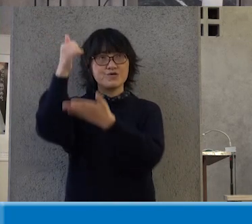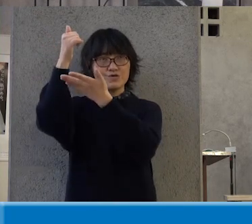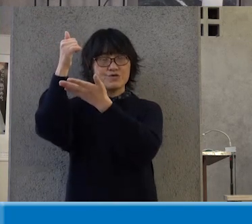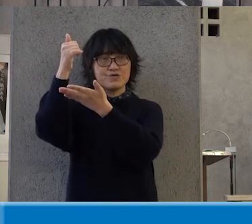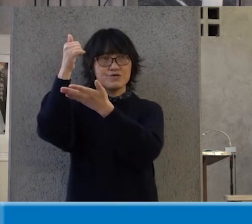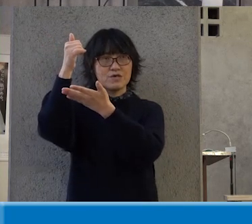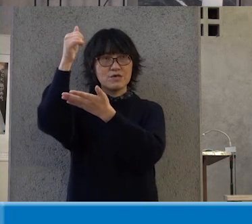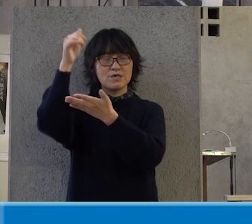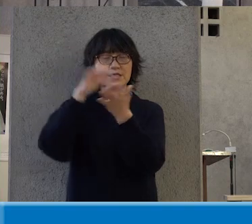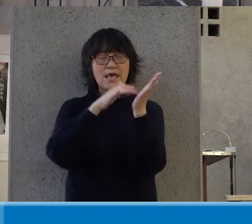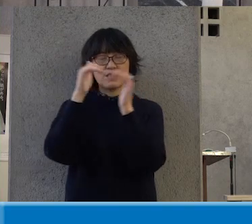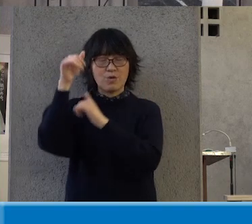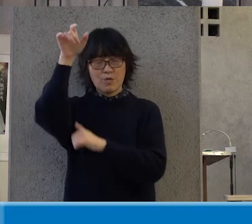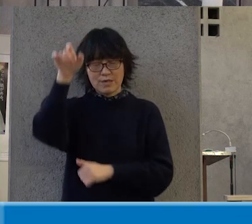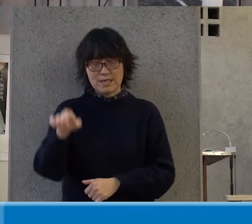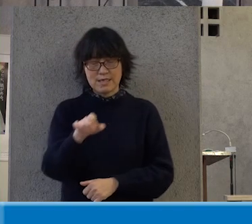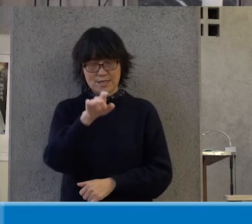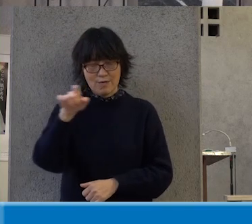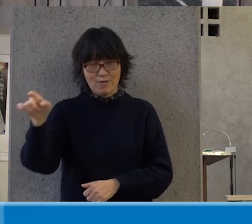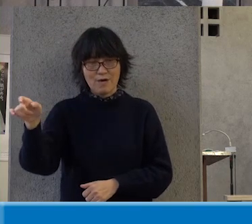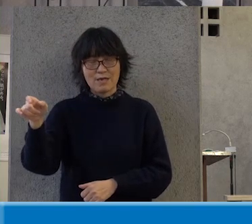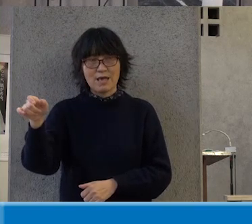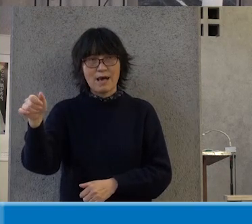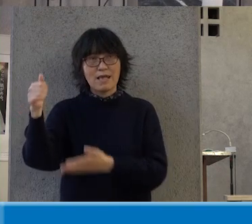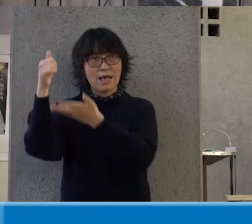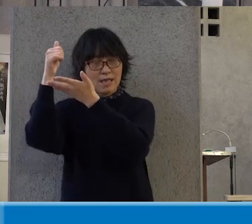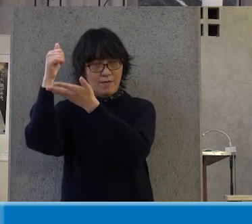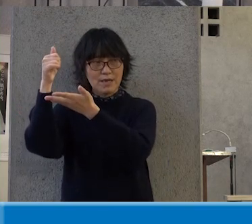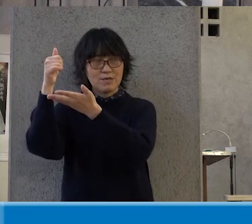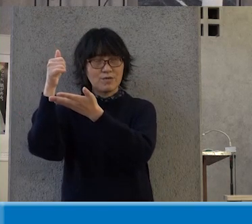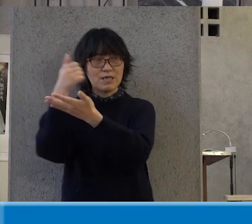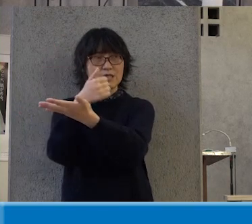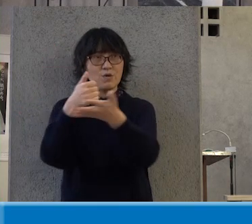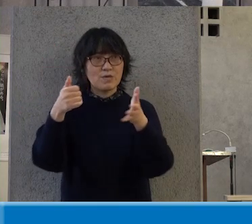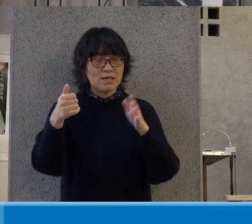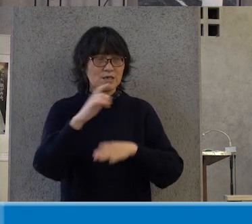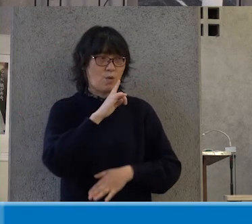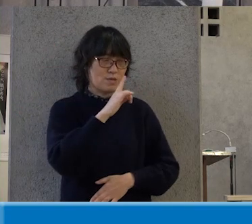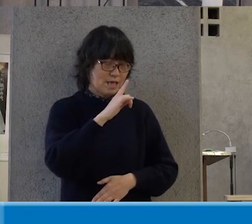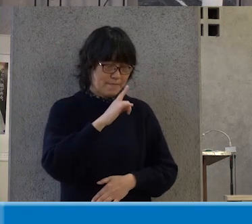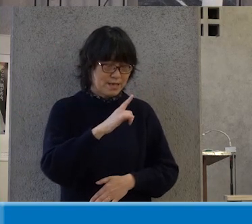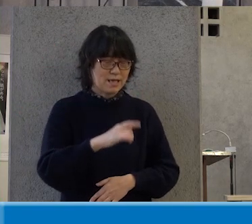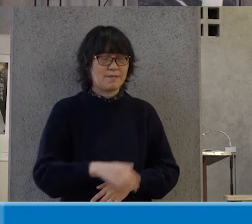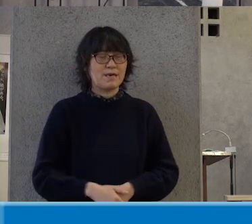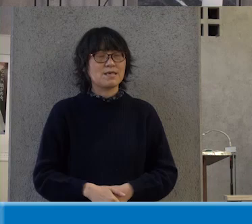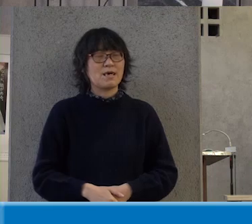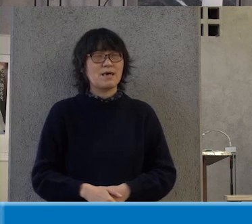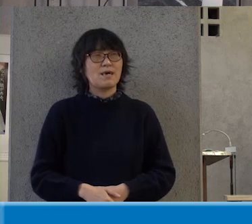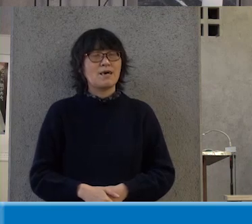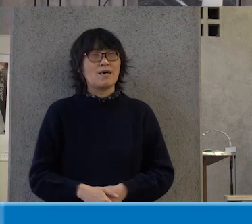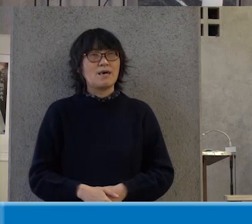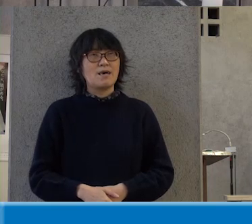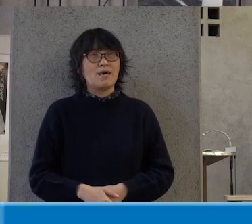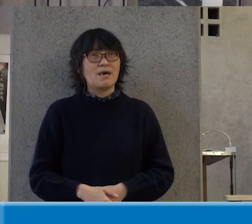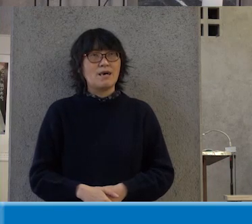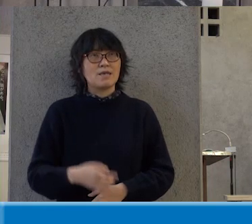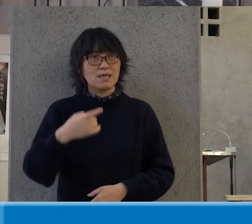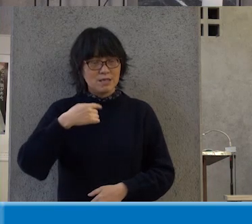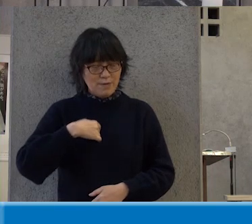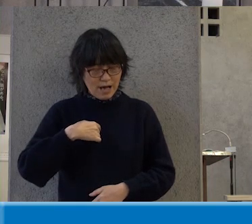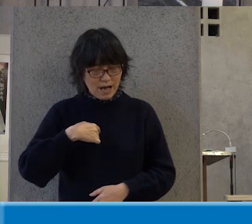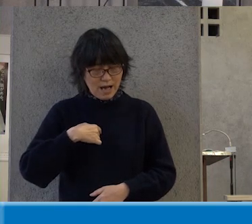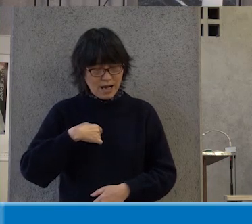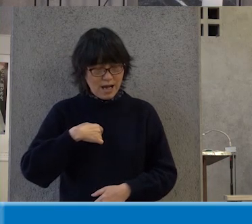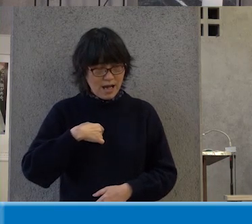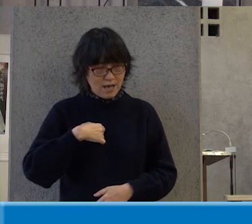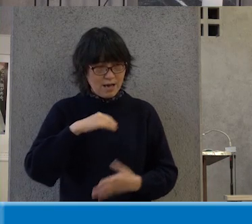主イエス・キリスト、あなたは使徒に仰せになりました。私